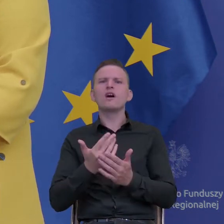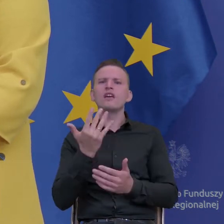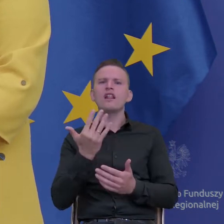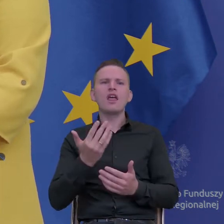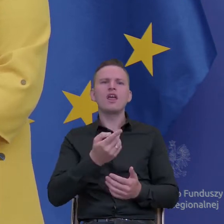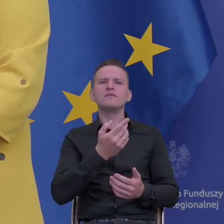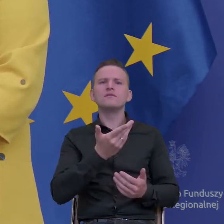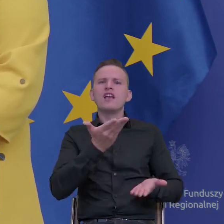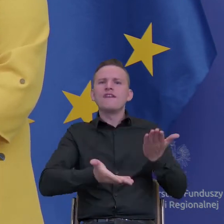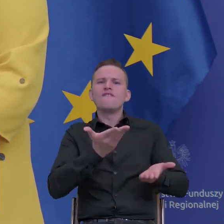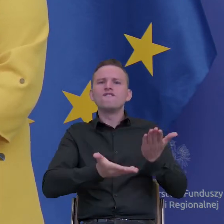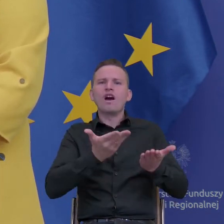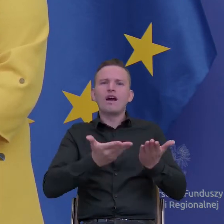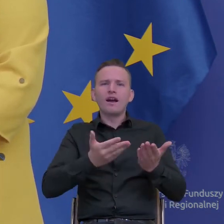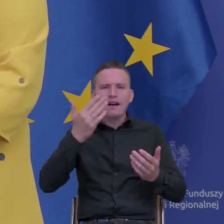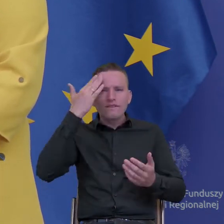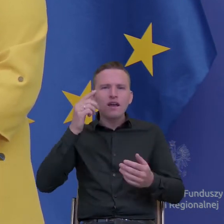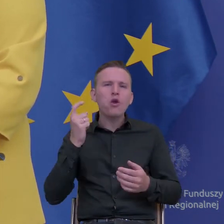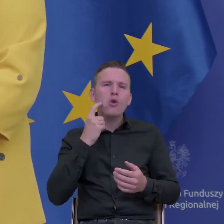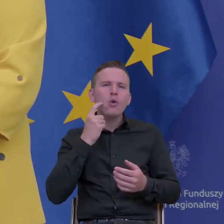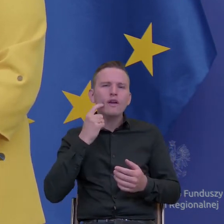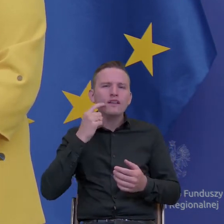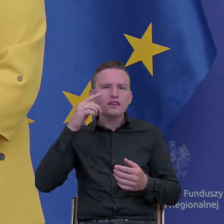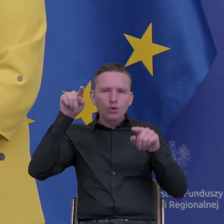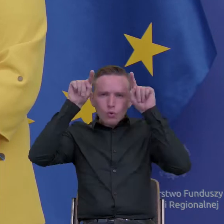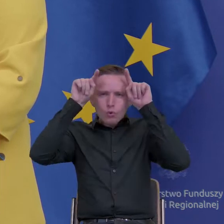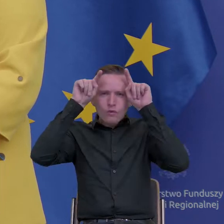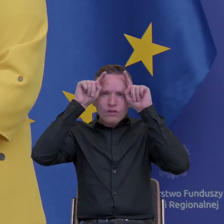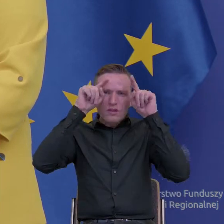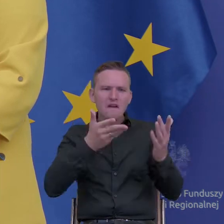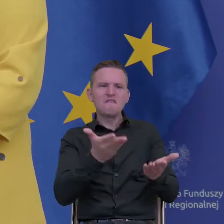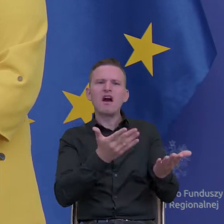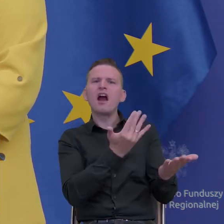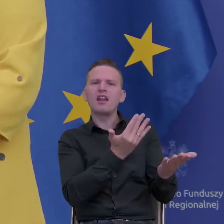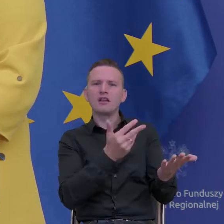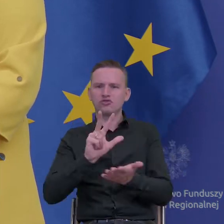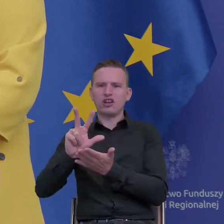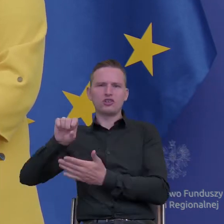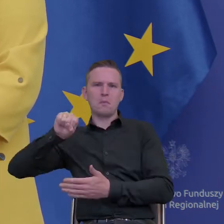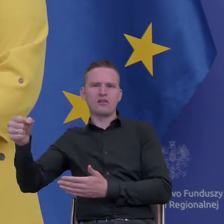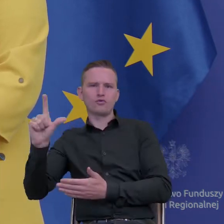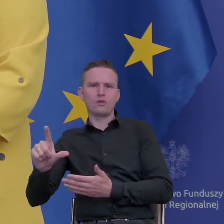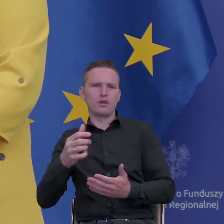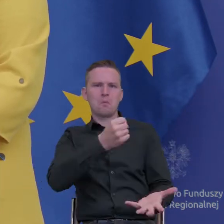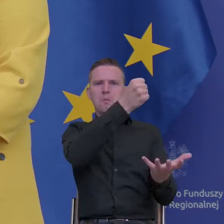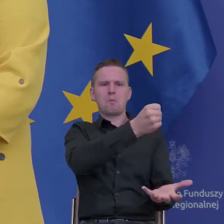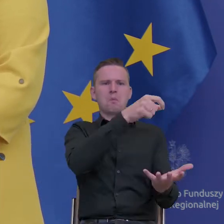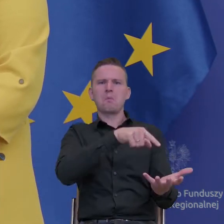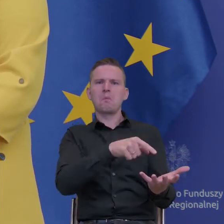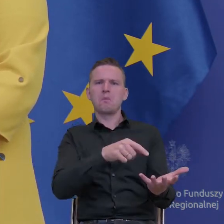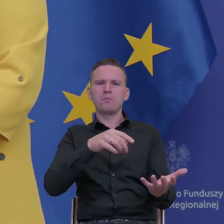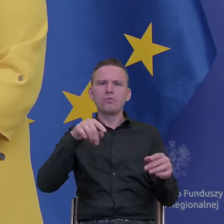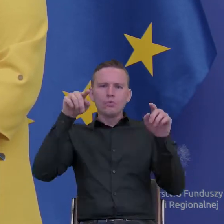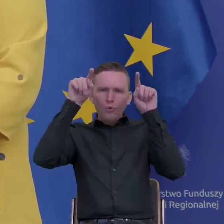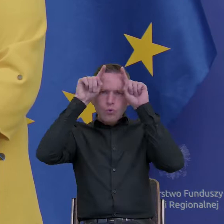No to cena takiego super wypasionego laptopa to około 10 tysięcy złotych. Mieszkańców Lubaczowa